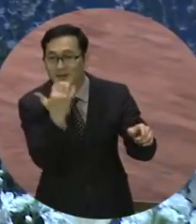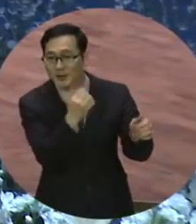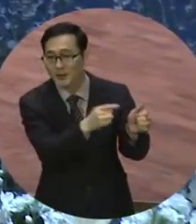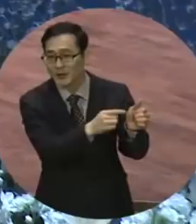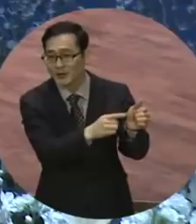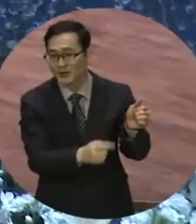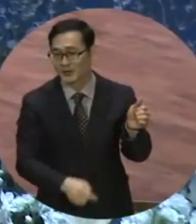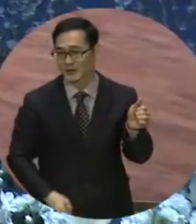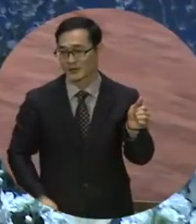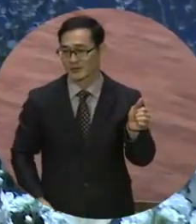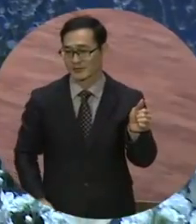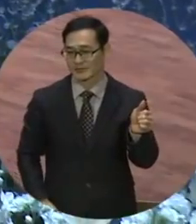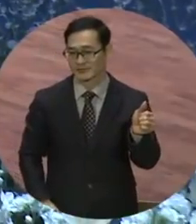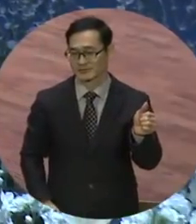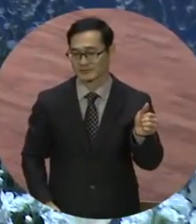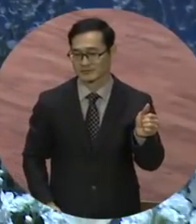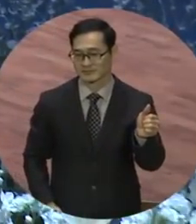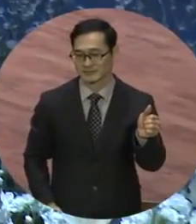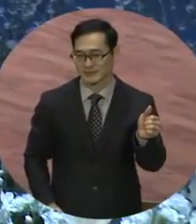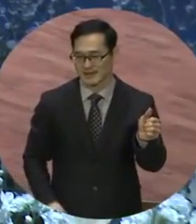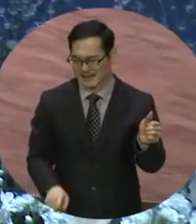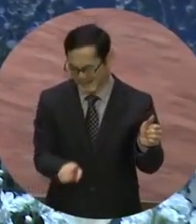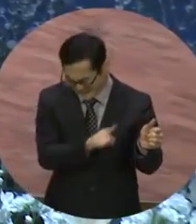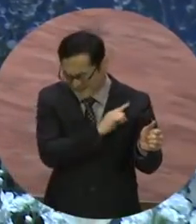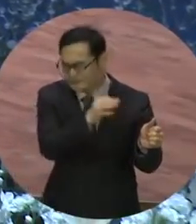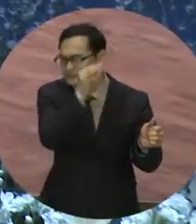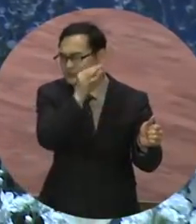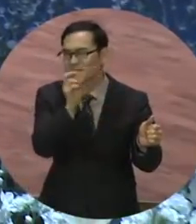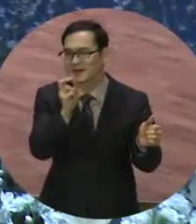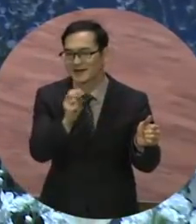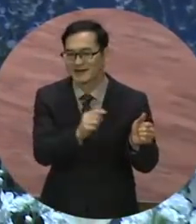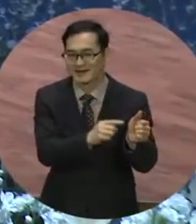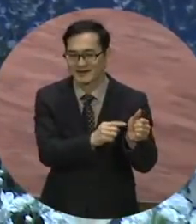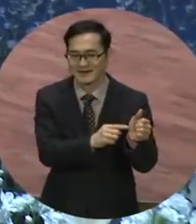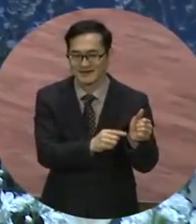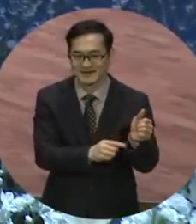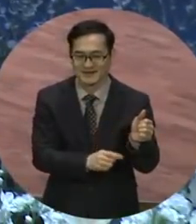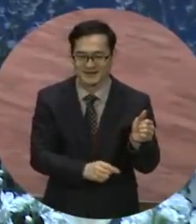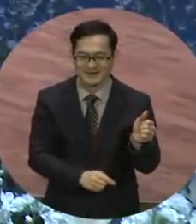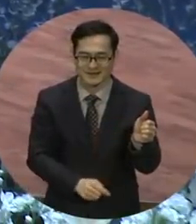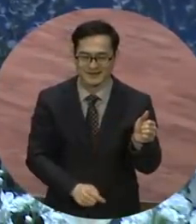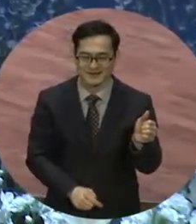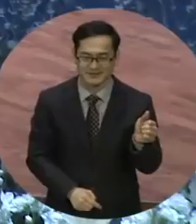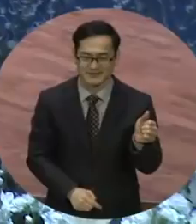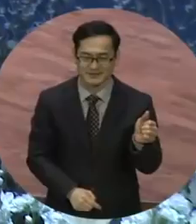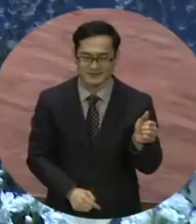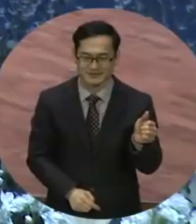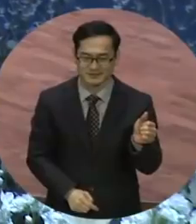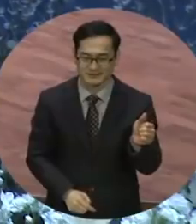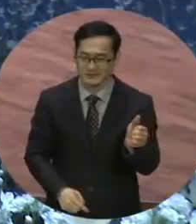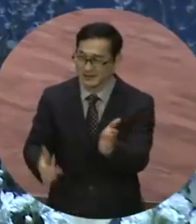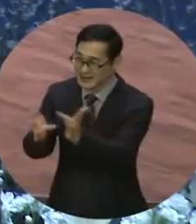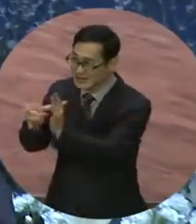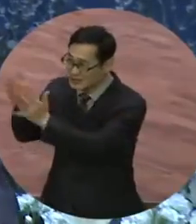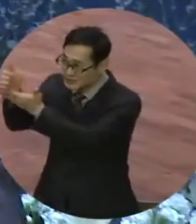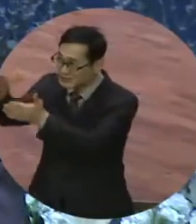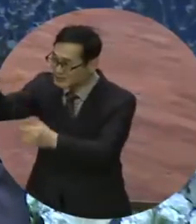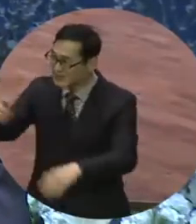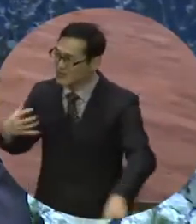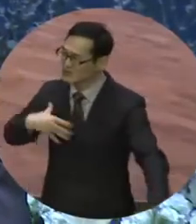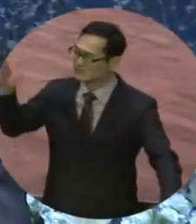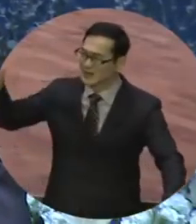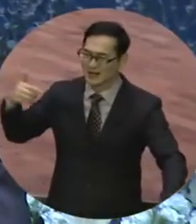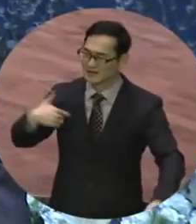베드로는요, 그야말로 많은 제자들보다 더 창피한 거예요. 얼굴이 수금쟁이 된